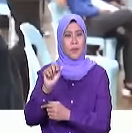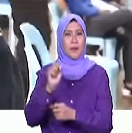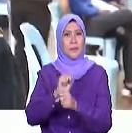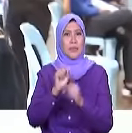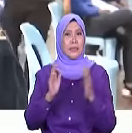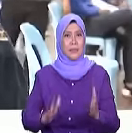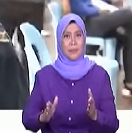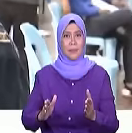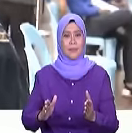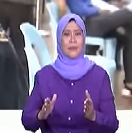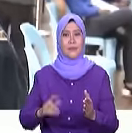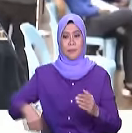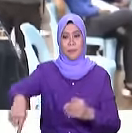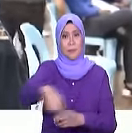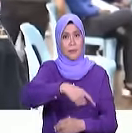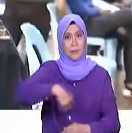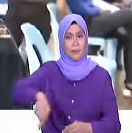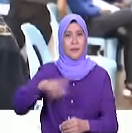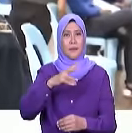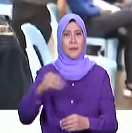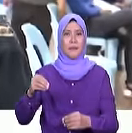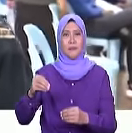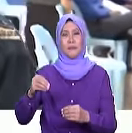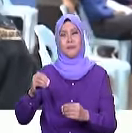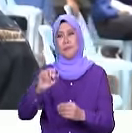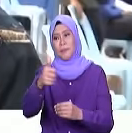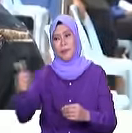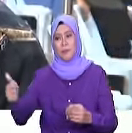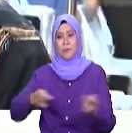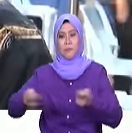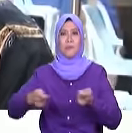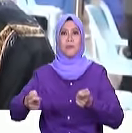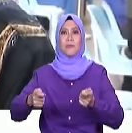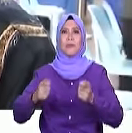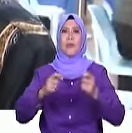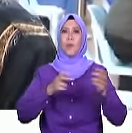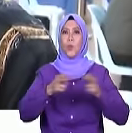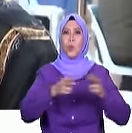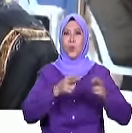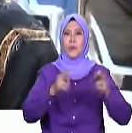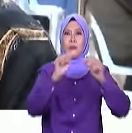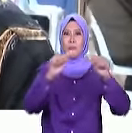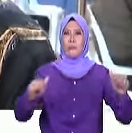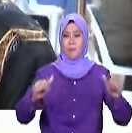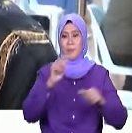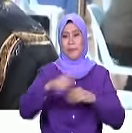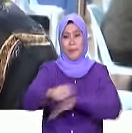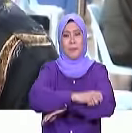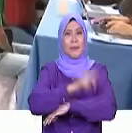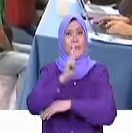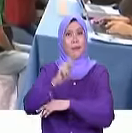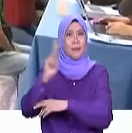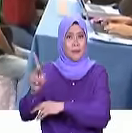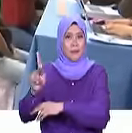tangan taman sendiri dan juga beberapa stakeholder yang mengendalikan penginapan di kawasan Taman Kinabalu, khususnya Gunung